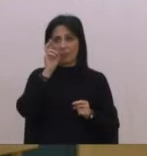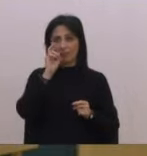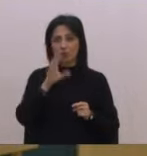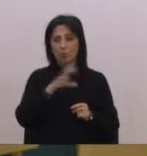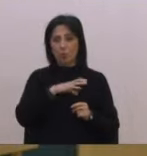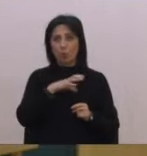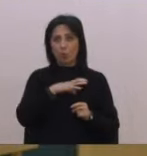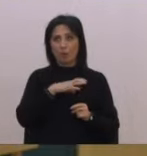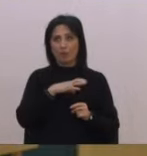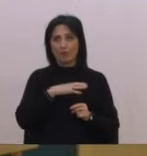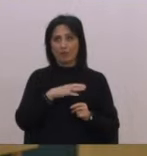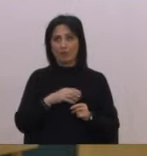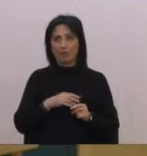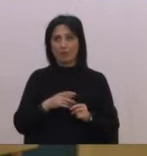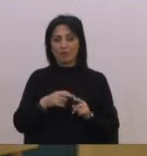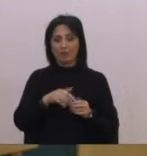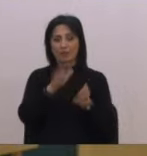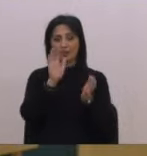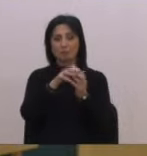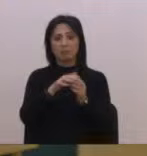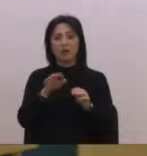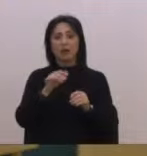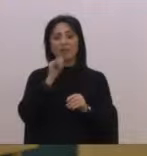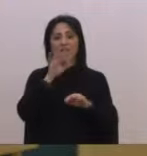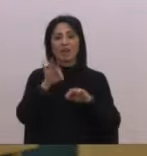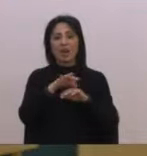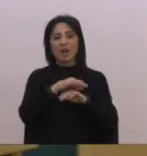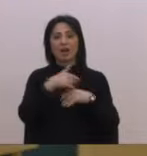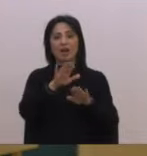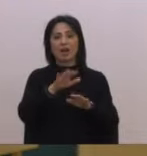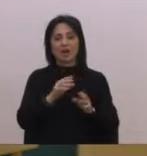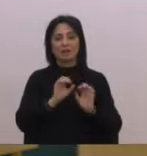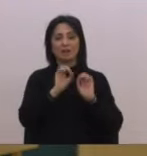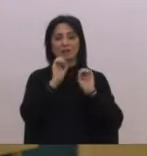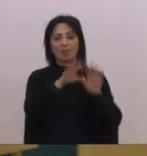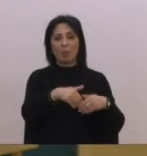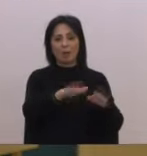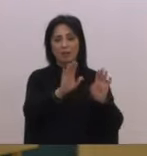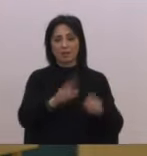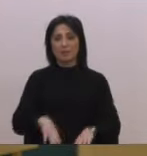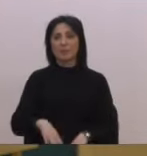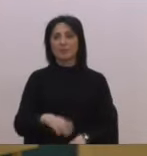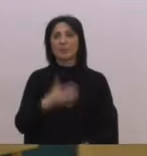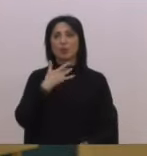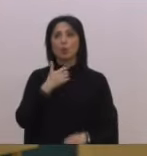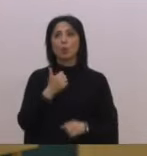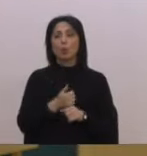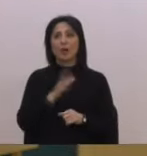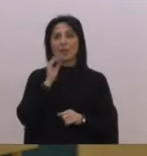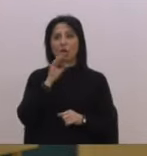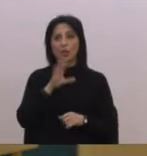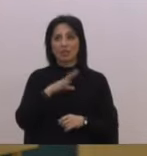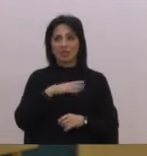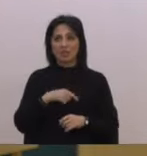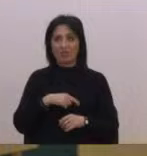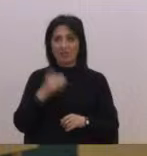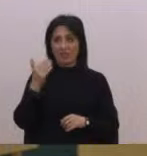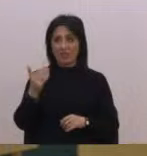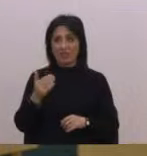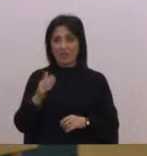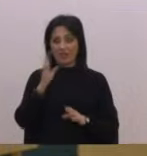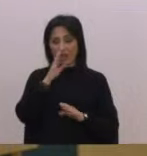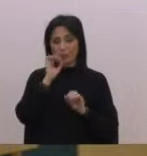ქონება მზითებში გაატარეს. Მე მახსოვს ძალიან კარგად გუბერნატორი როდესაც ვიყავი და თქვენ